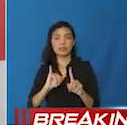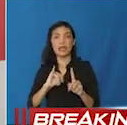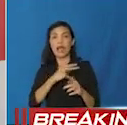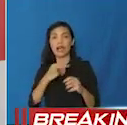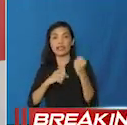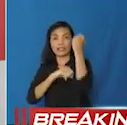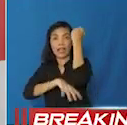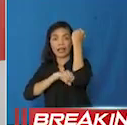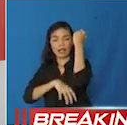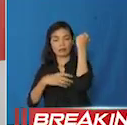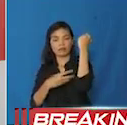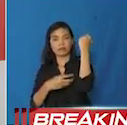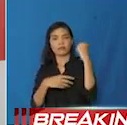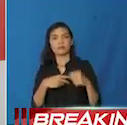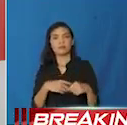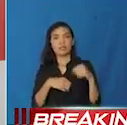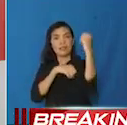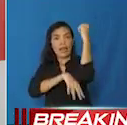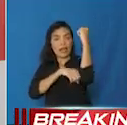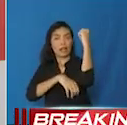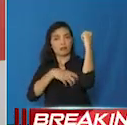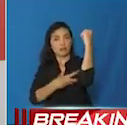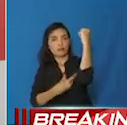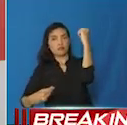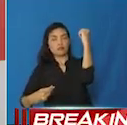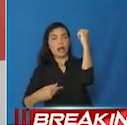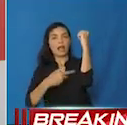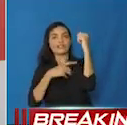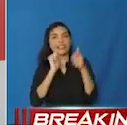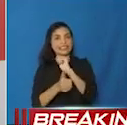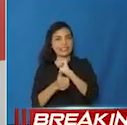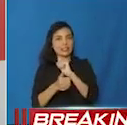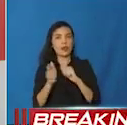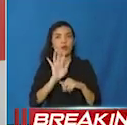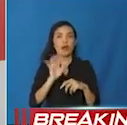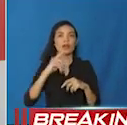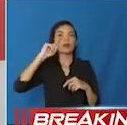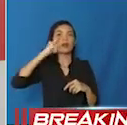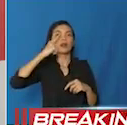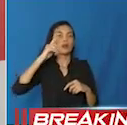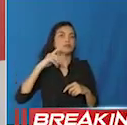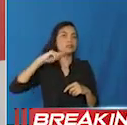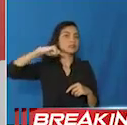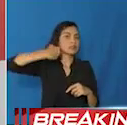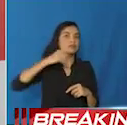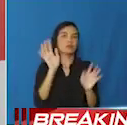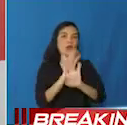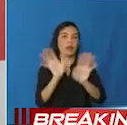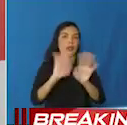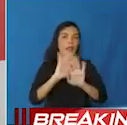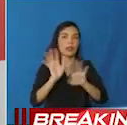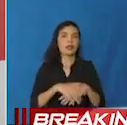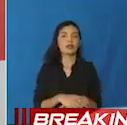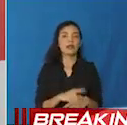spesimen yang diambil adalah darah bukan hapusan tenggorokan Diharapkan